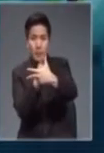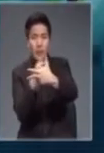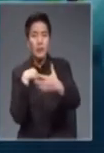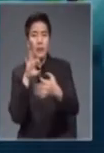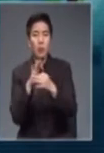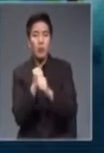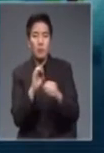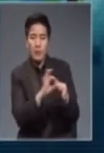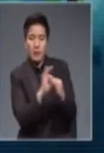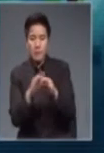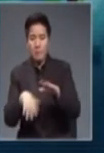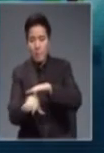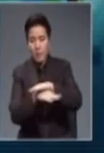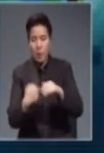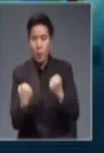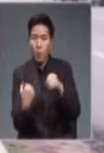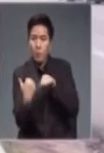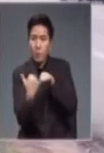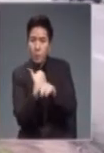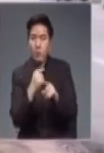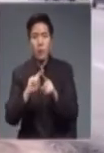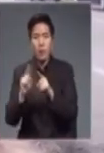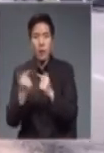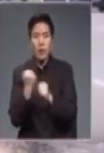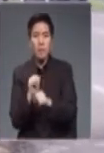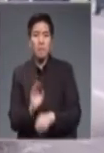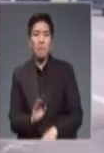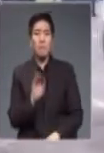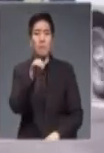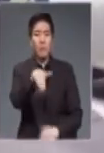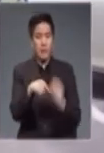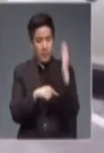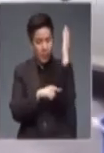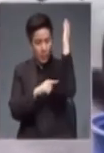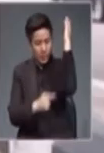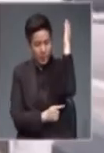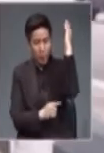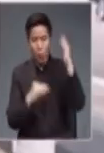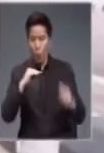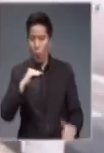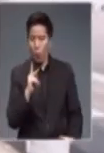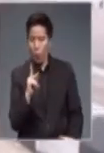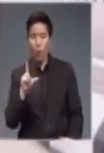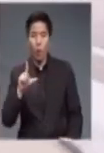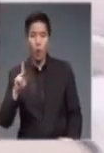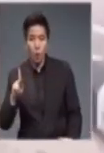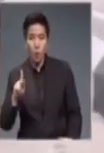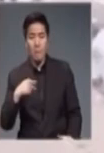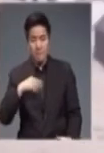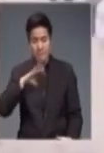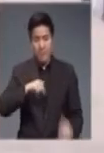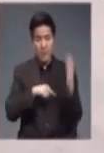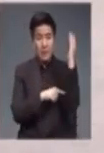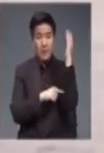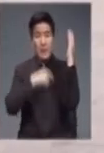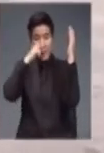ต่อการเป็นรูปทางการเมืองด้วยก็ขออยากให้ทุกคนได้ร่วมมือกันเราต้องการความคิดพื้นฐานของสังคมเพื่อสร้างความสามัคคีของคนในชาตินะ